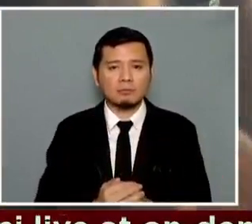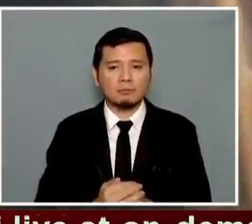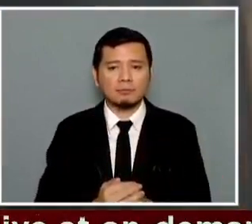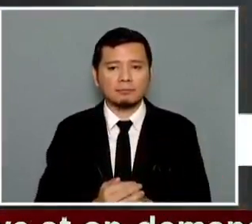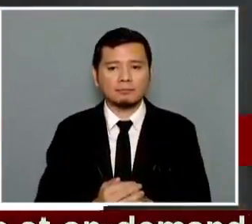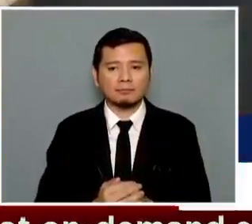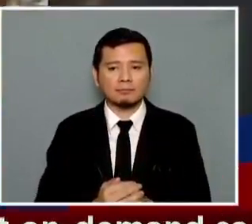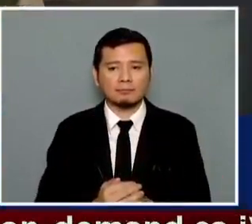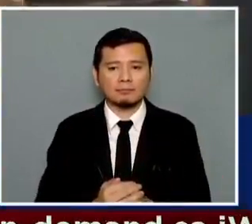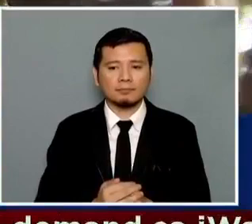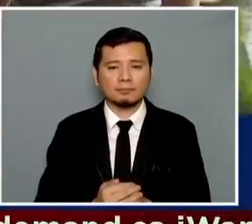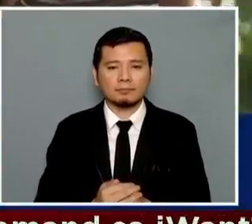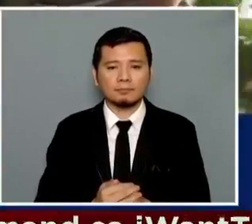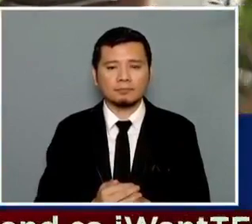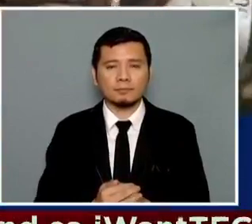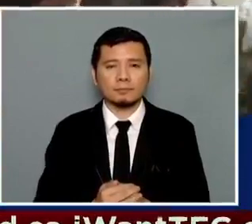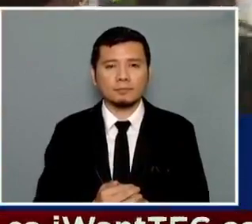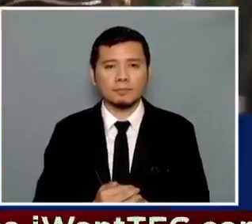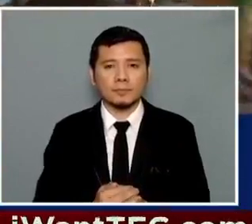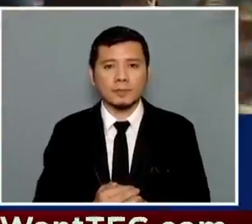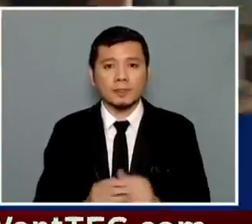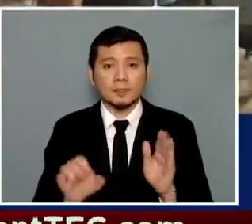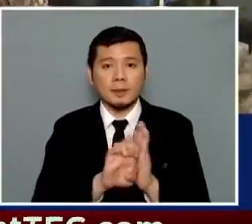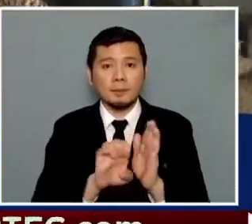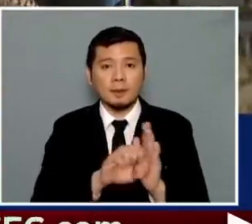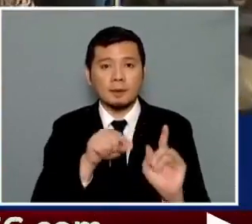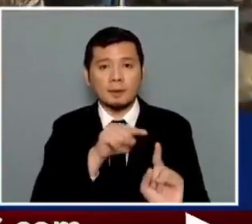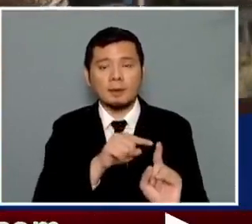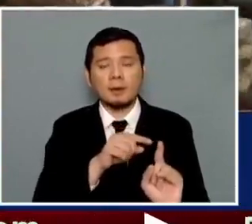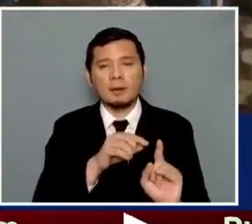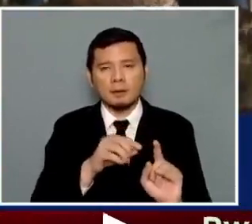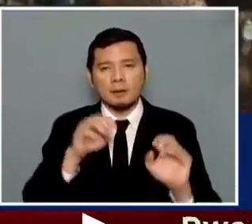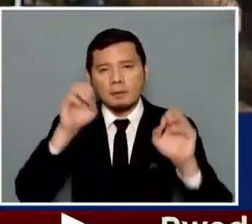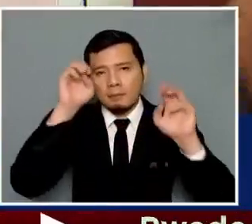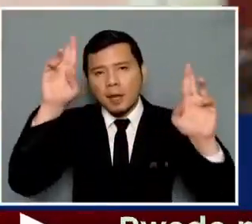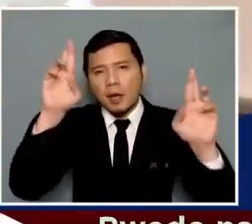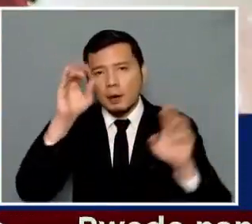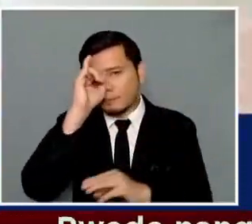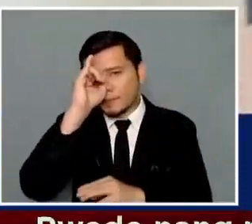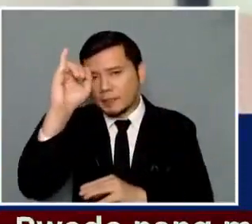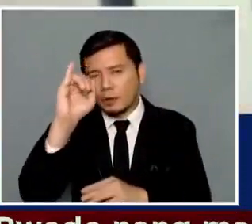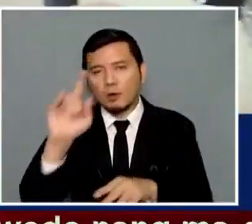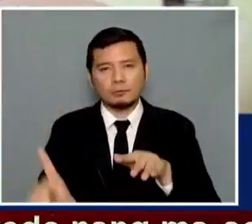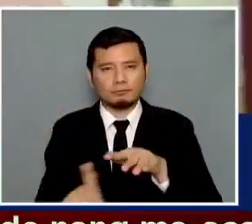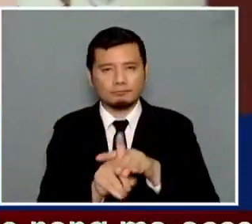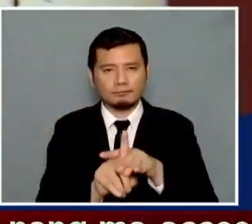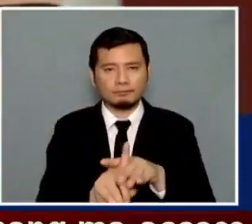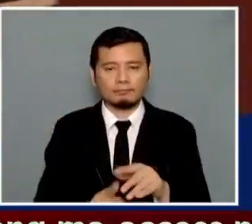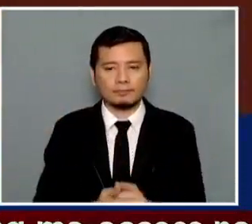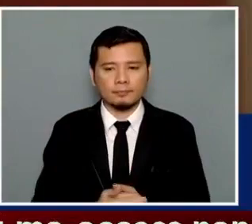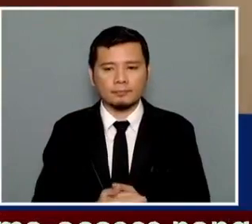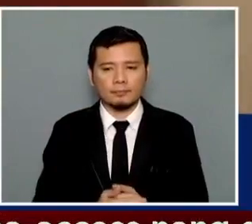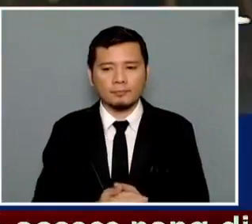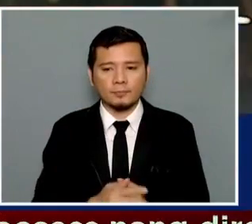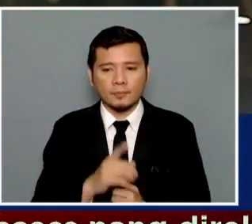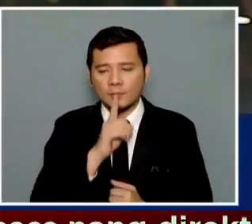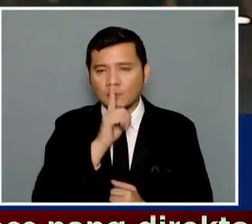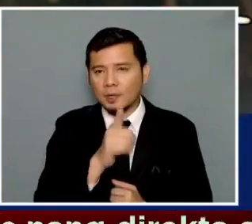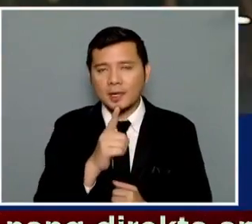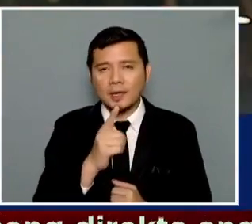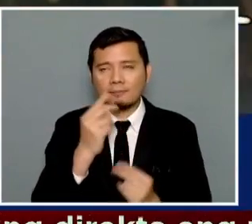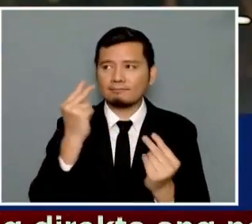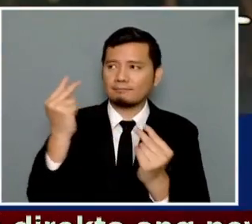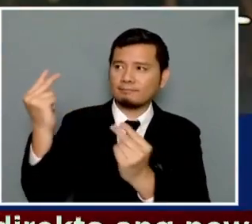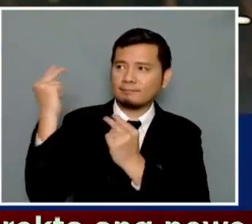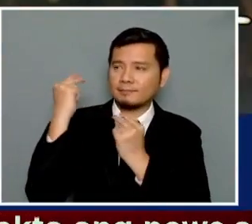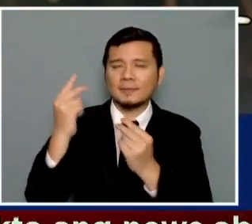Isa sa mga personal na nakiramay kanina si Manila Mayor Isko Moreno Domagoso na inalala ang masasayang pagsasama nila ng